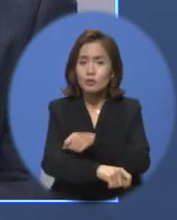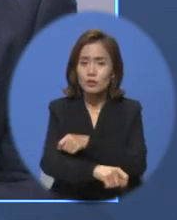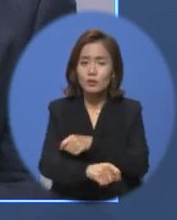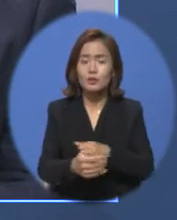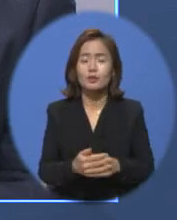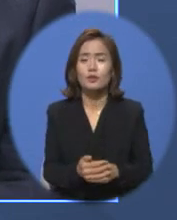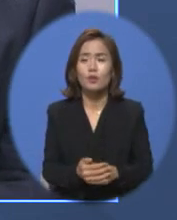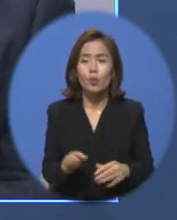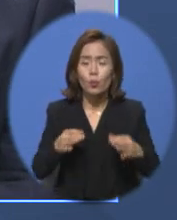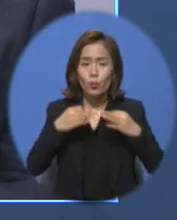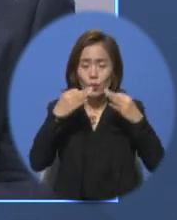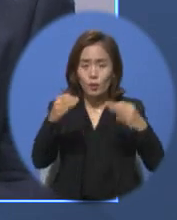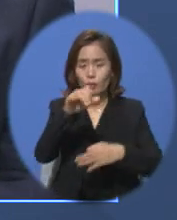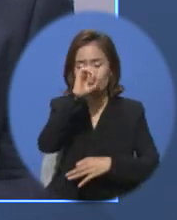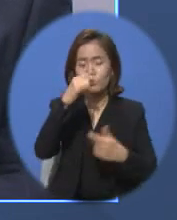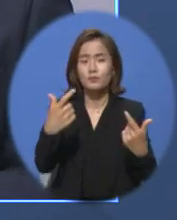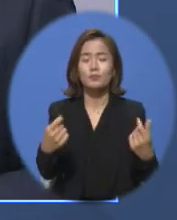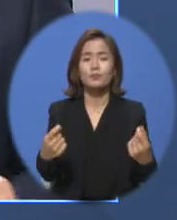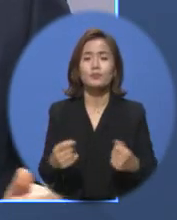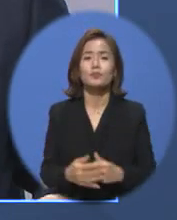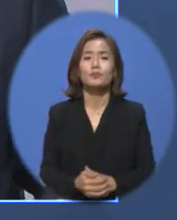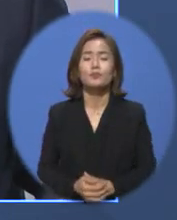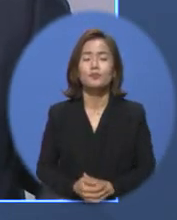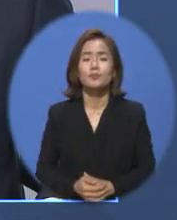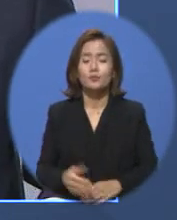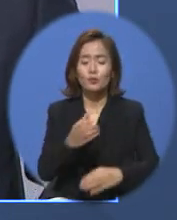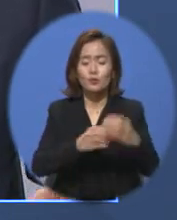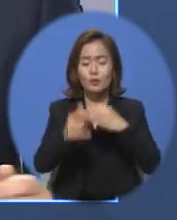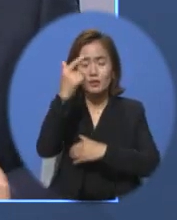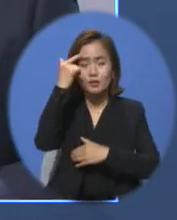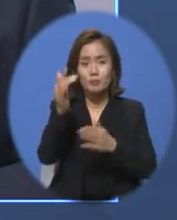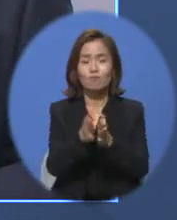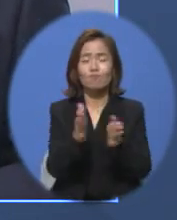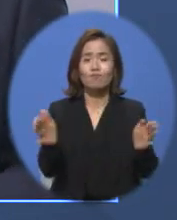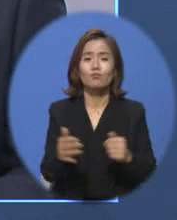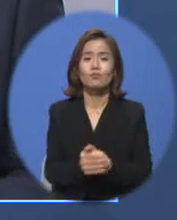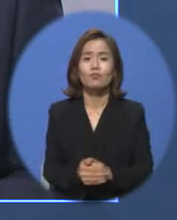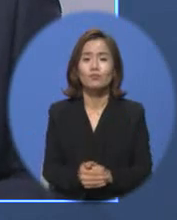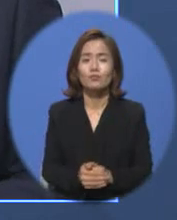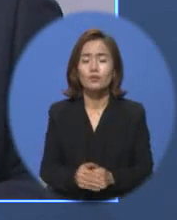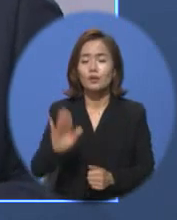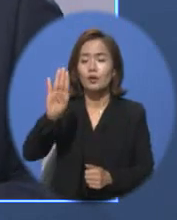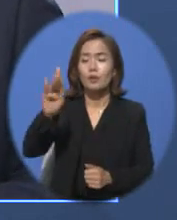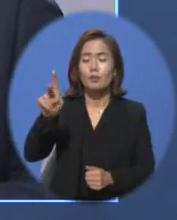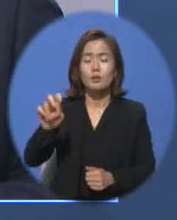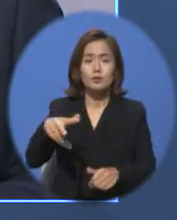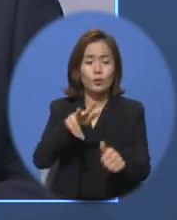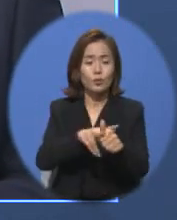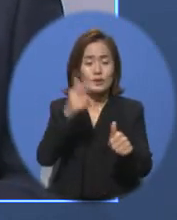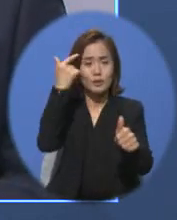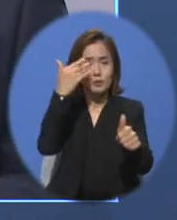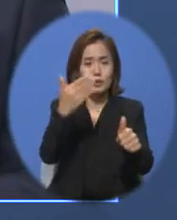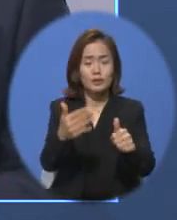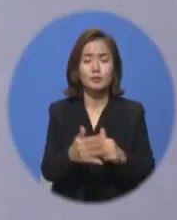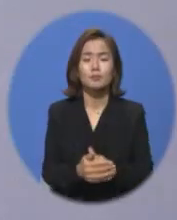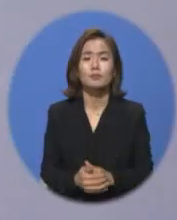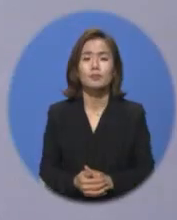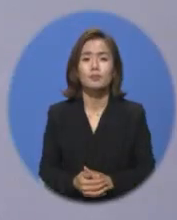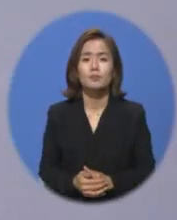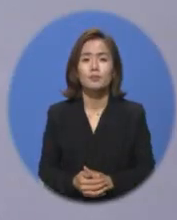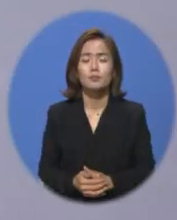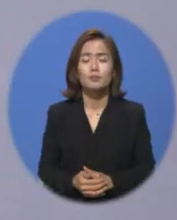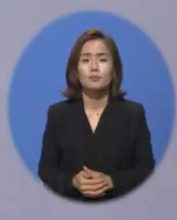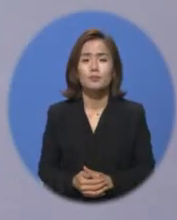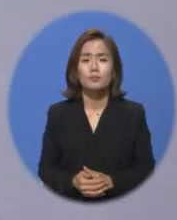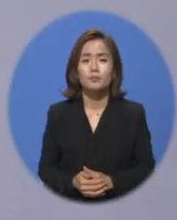노인복지를위해더욱적극적인노력을기울여주기를바랍니다. 예.다음 질문을해주세요. 예.저는범 규철후보자분께질문하나드리고